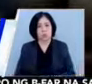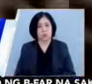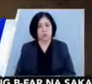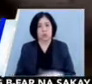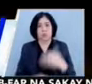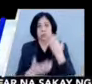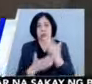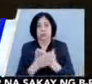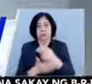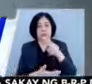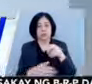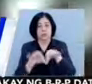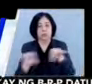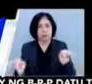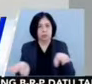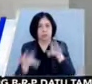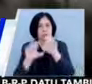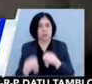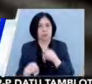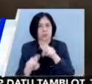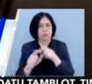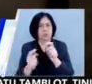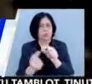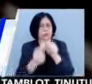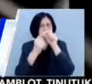palapag, nakuha ang kanilang pinaka-target.